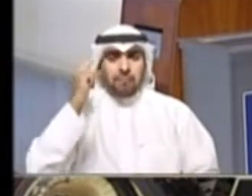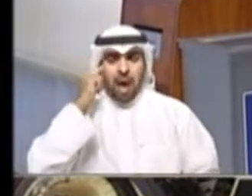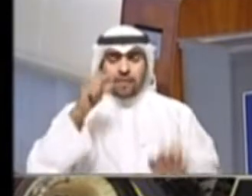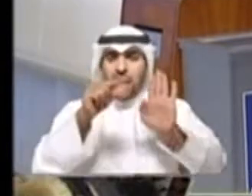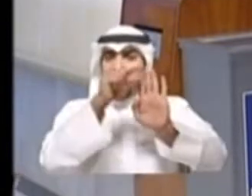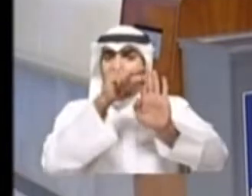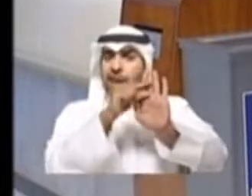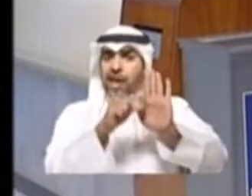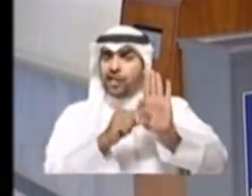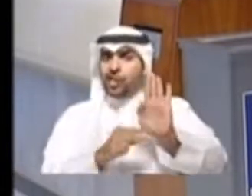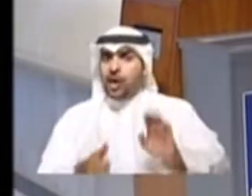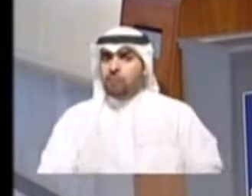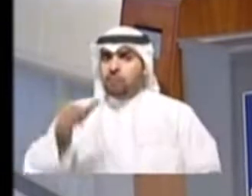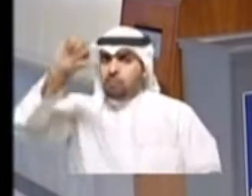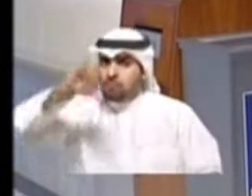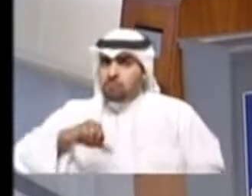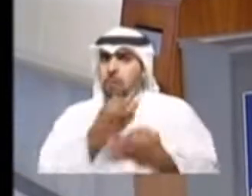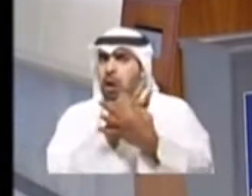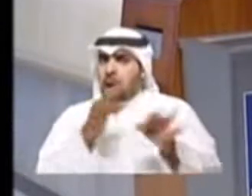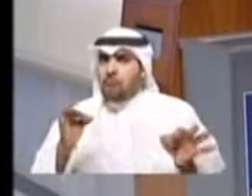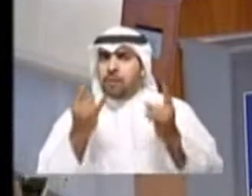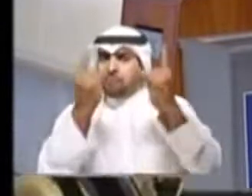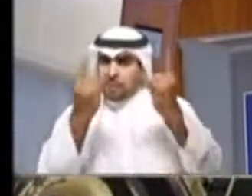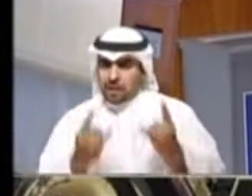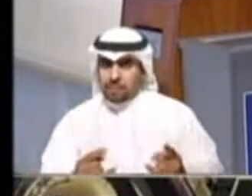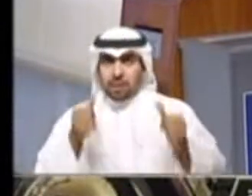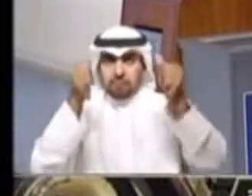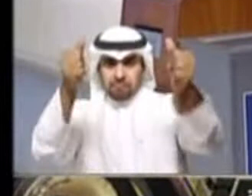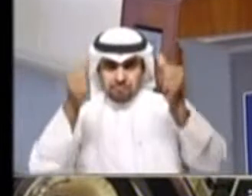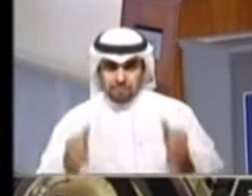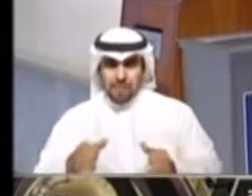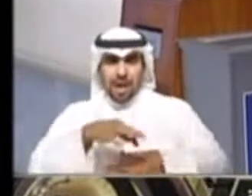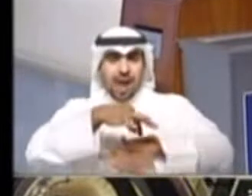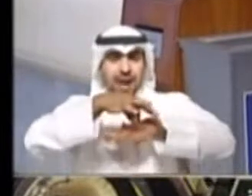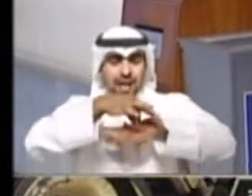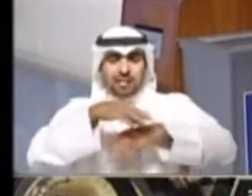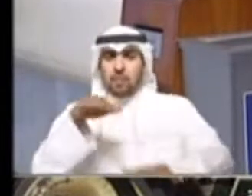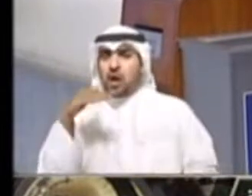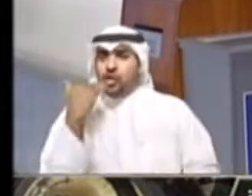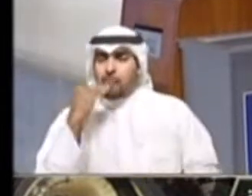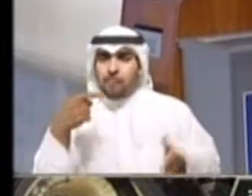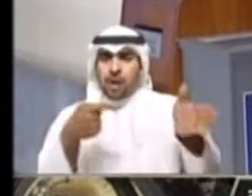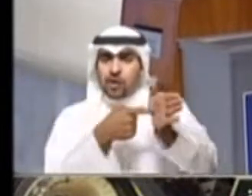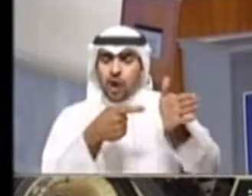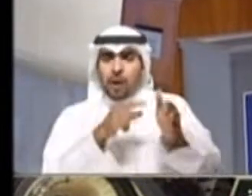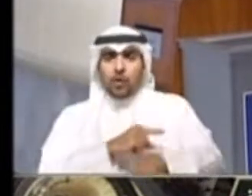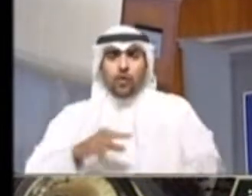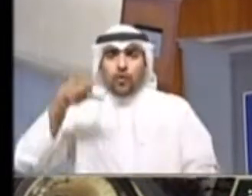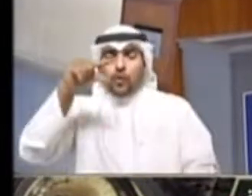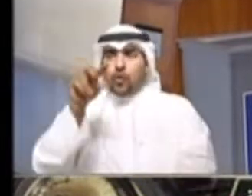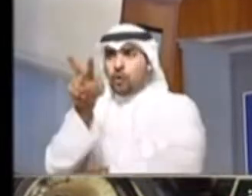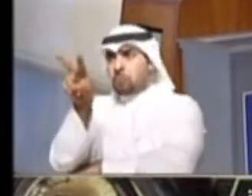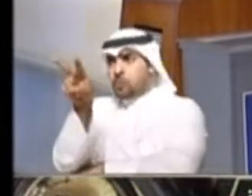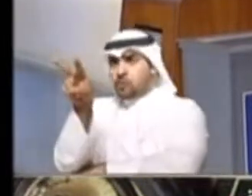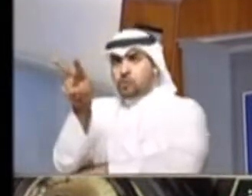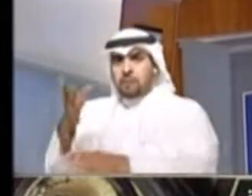نتائجهم، وايضا طريقه استعراض نتائجهم عن طريق البوستر، فهذا يأهلهم لما يتخرجون في المستقبل عندهم